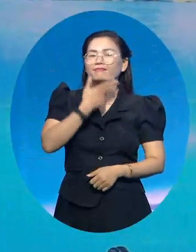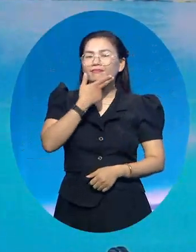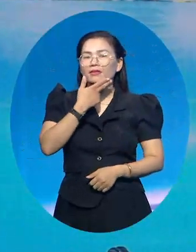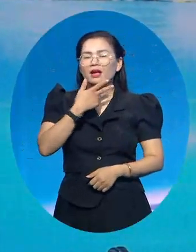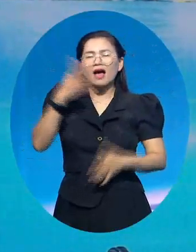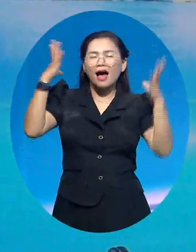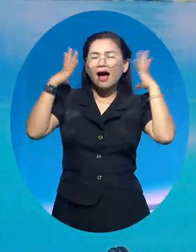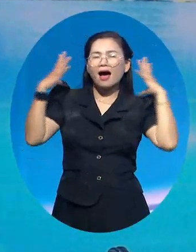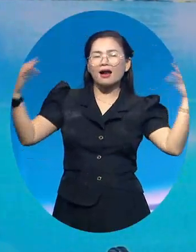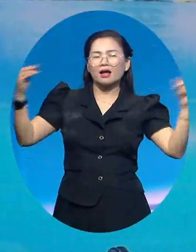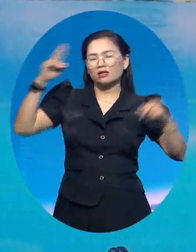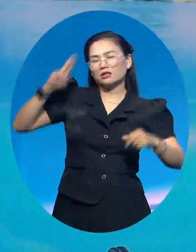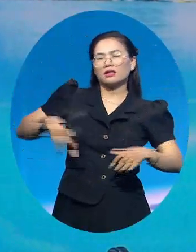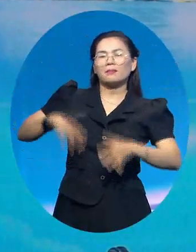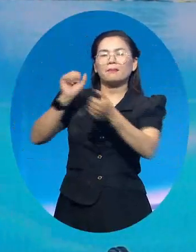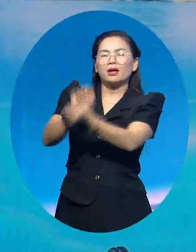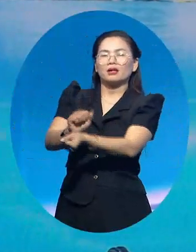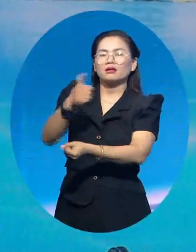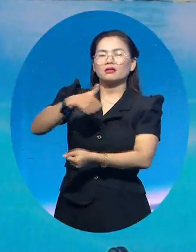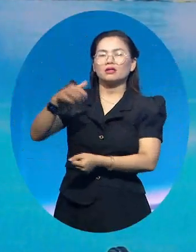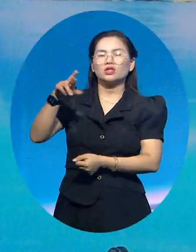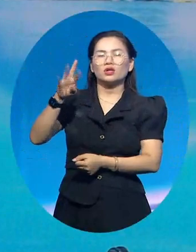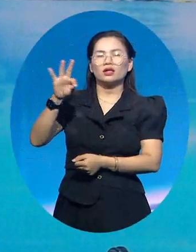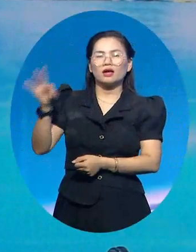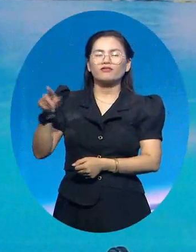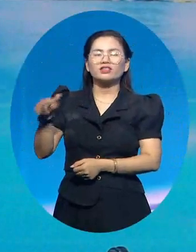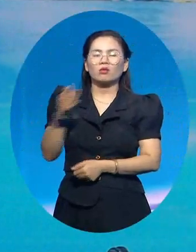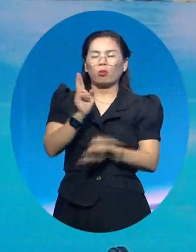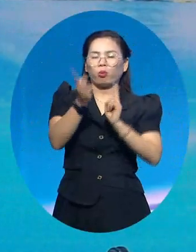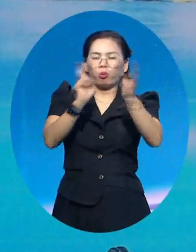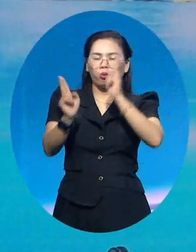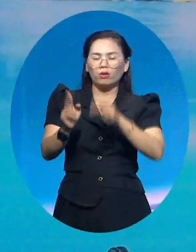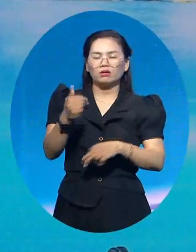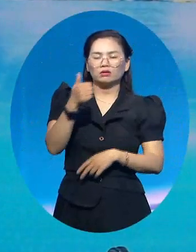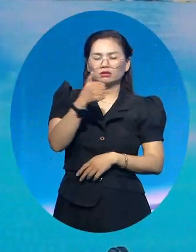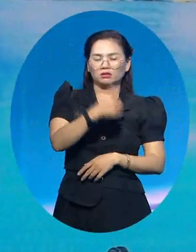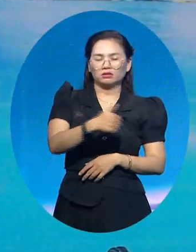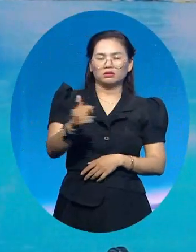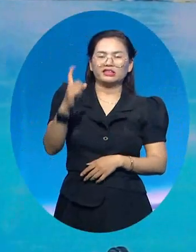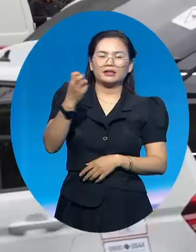ở thành phố Rotterdam liên quan đến vụ nổ súng khiến ít nhất 3 người thiệt mạng.